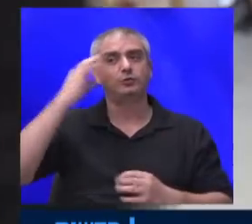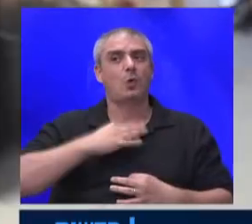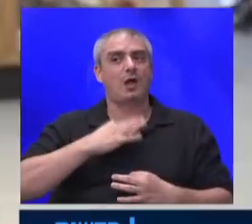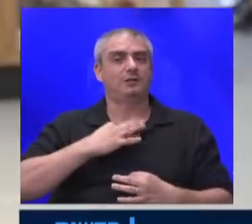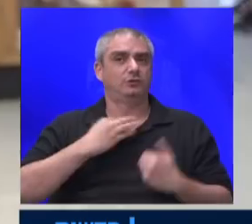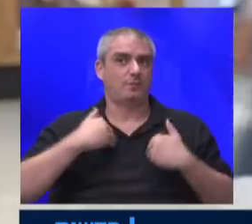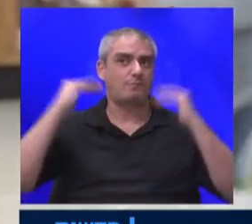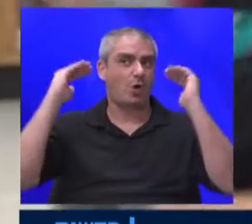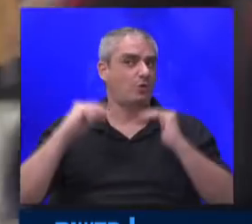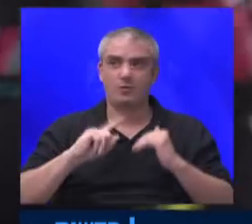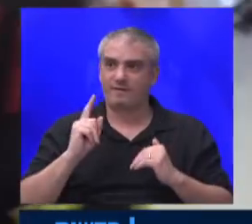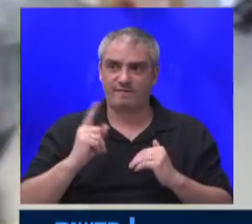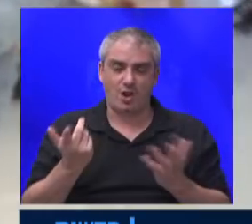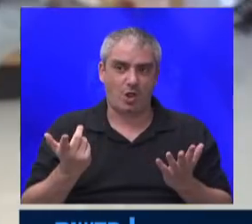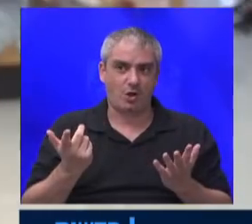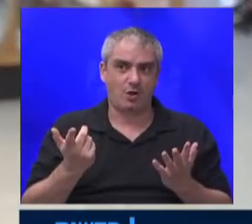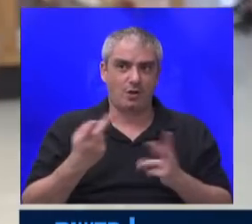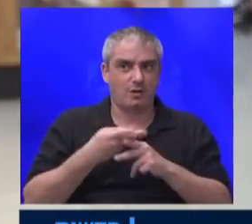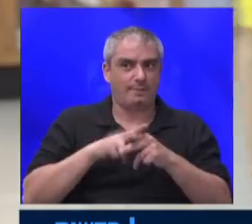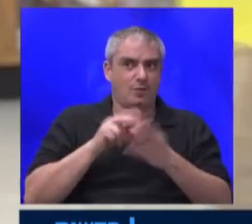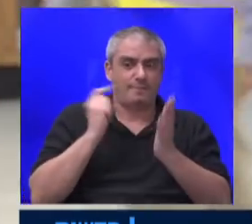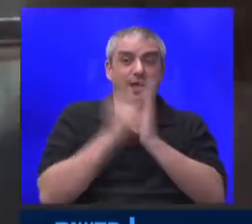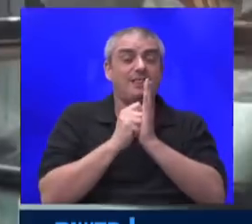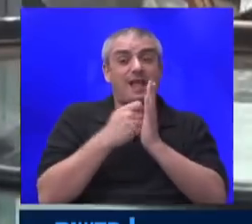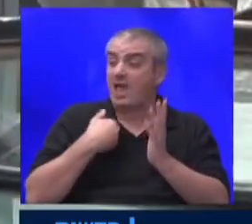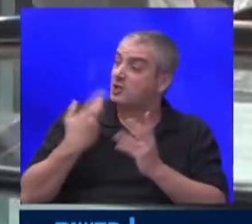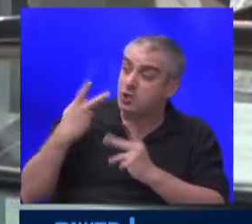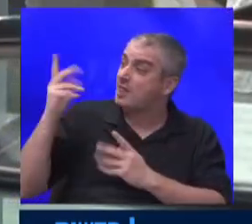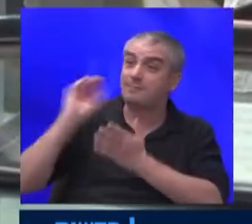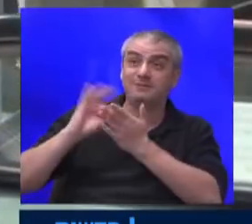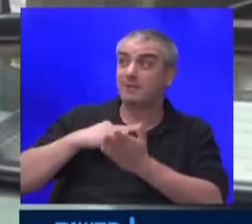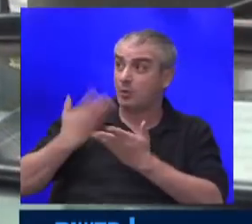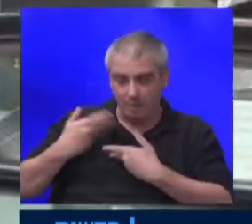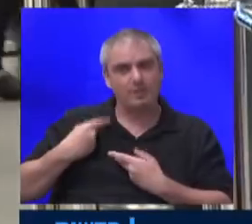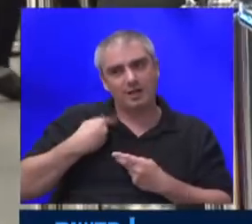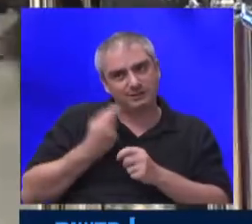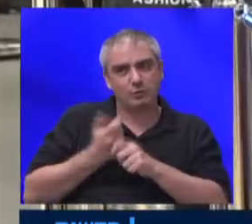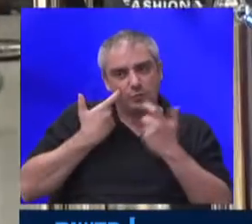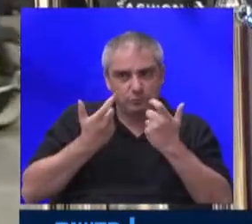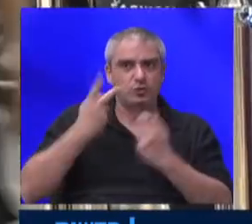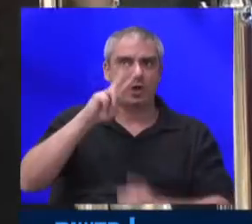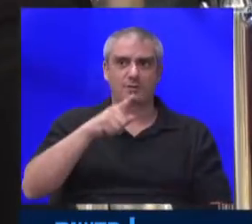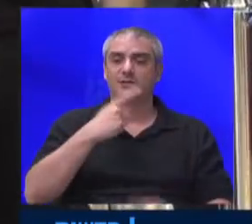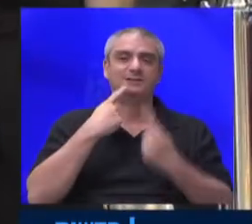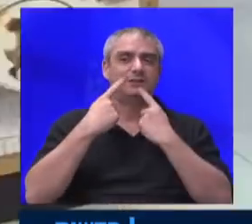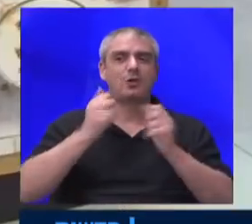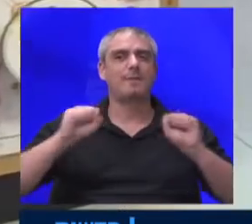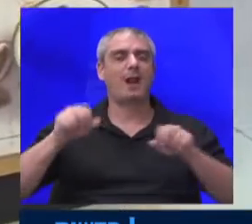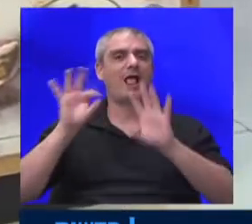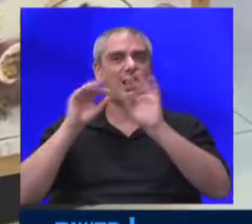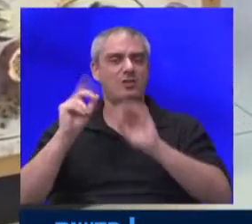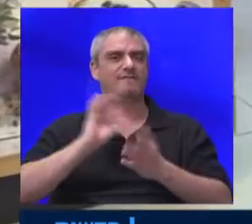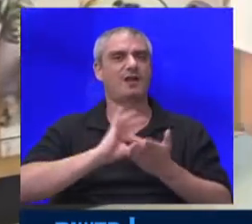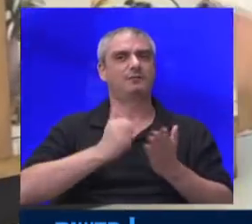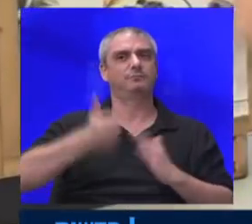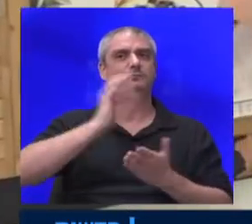הלכנו, החמרנו מהתקן שמשרד הבריאות אפשר לנו. במהלך היום התנהלו שיחות בין בעלי הקניונים לראשי משרד הבריאות, ויש